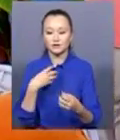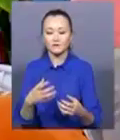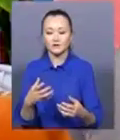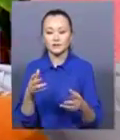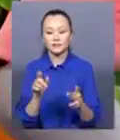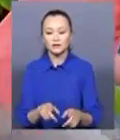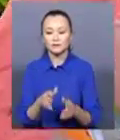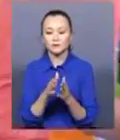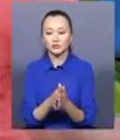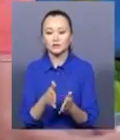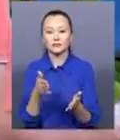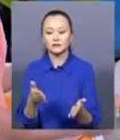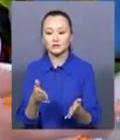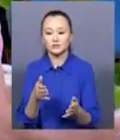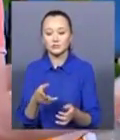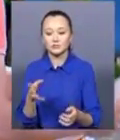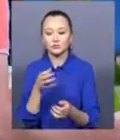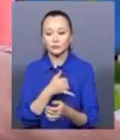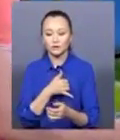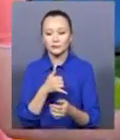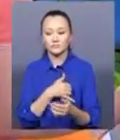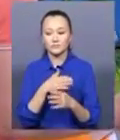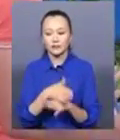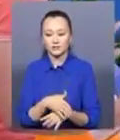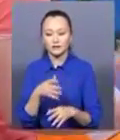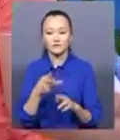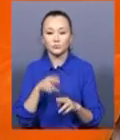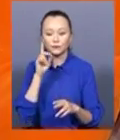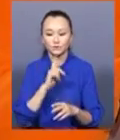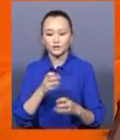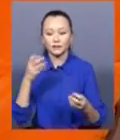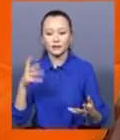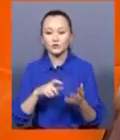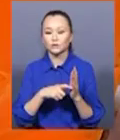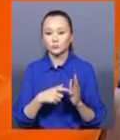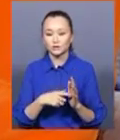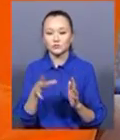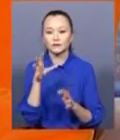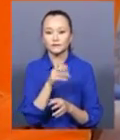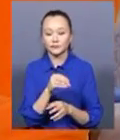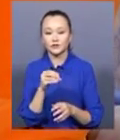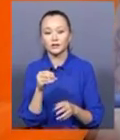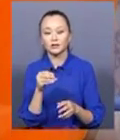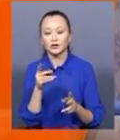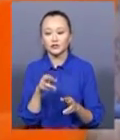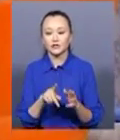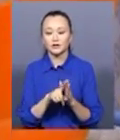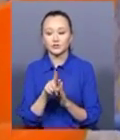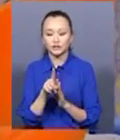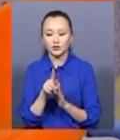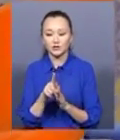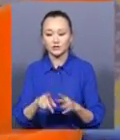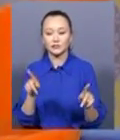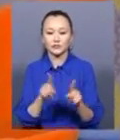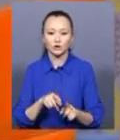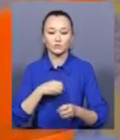рождения. Присаживайтесь. Очень рад вас видеть у нас в гостях в этой уютной яркой студии. Ну и для начала,